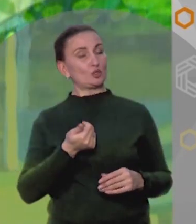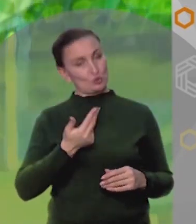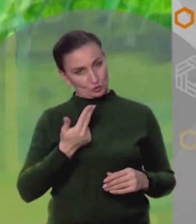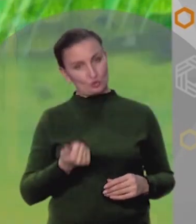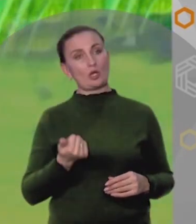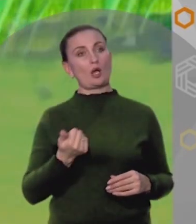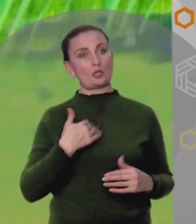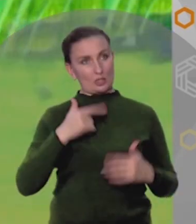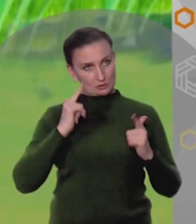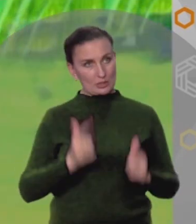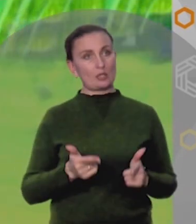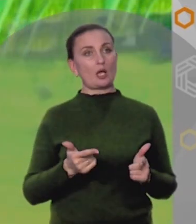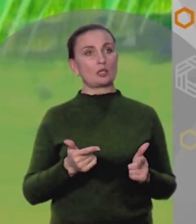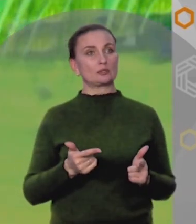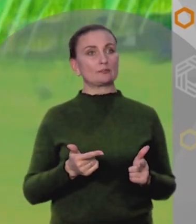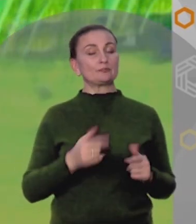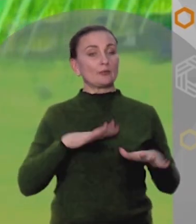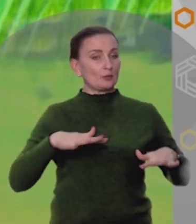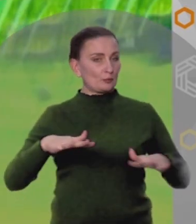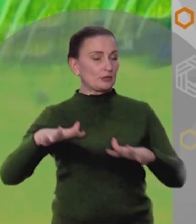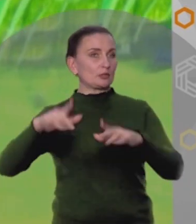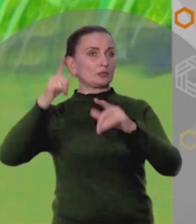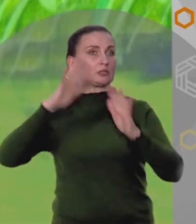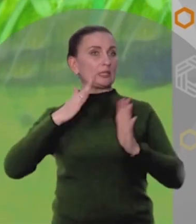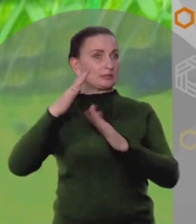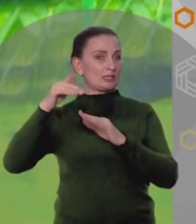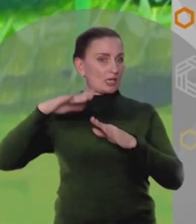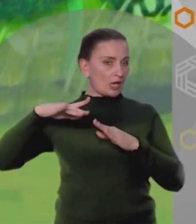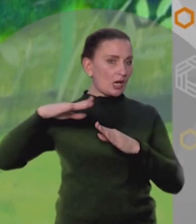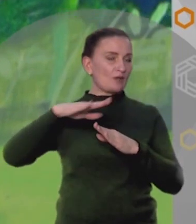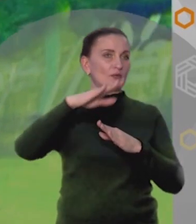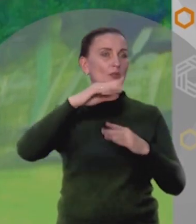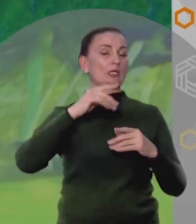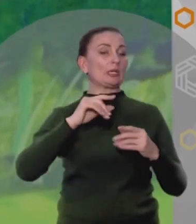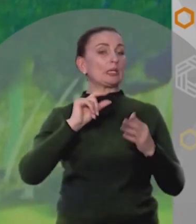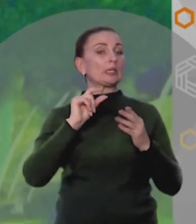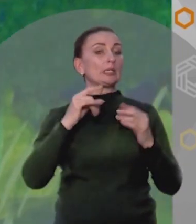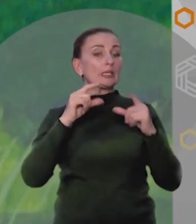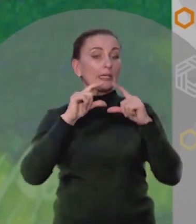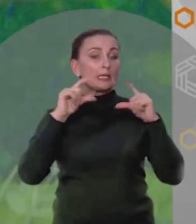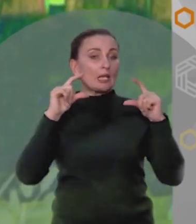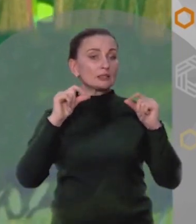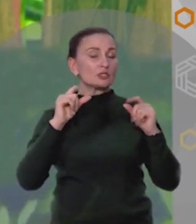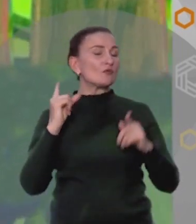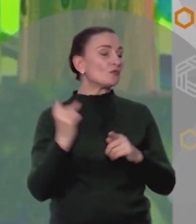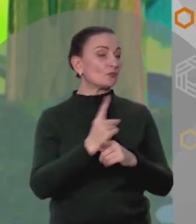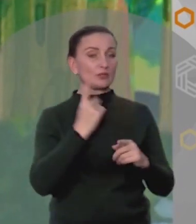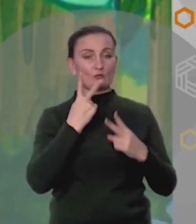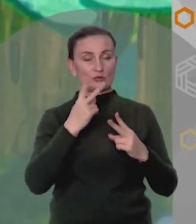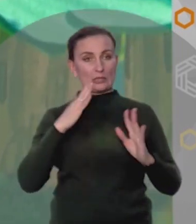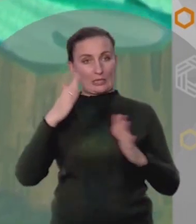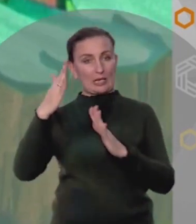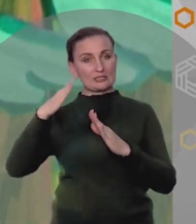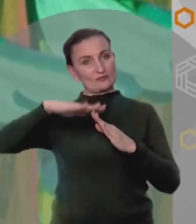Полетели? Конечно, я согласна. Они поднялись над деревьями, и клеточка